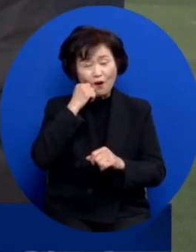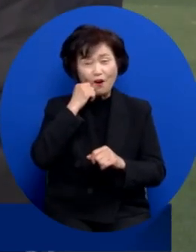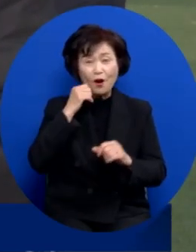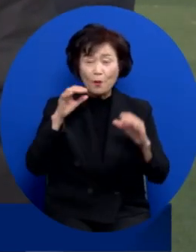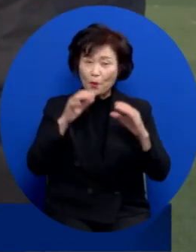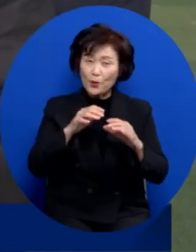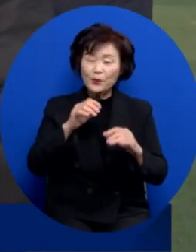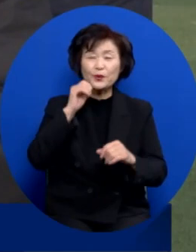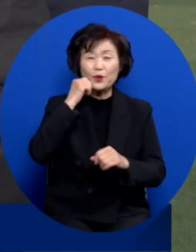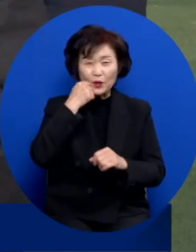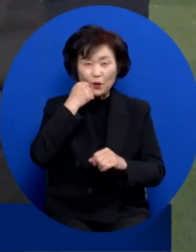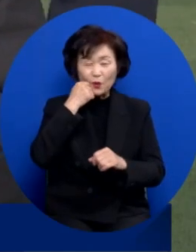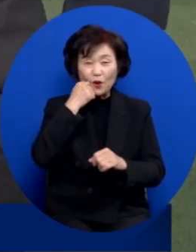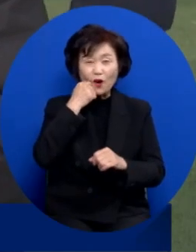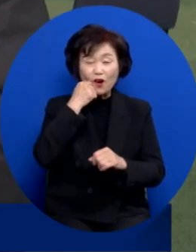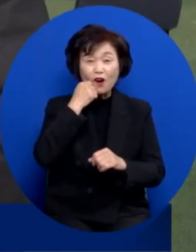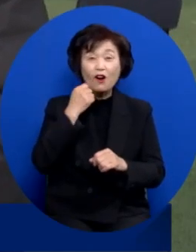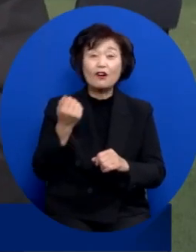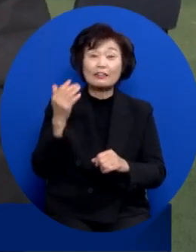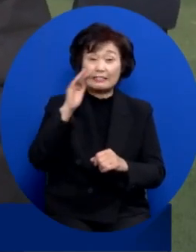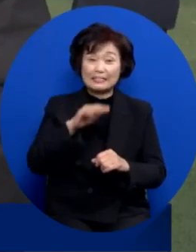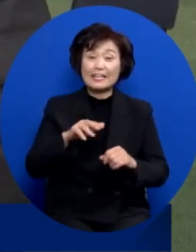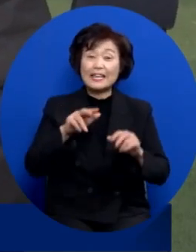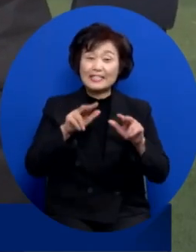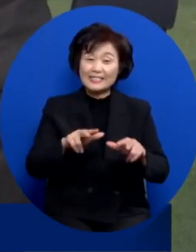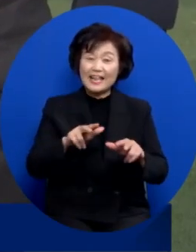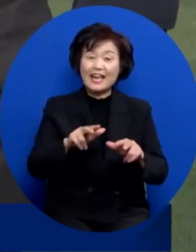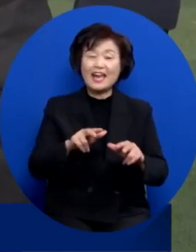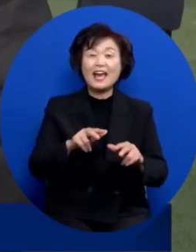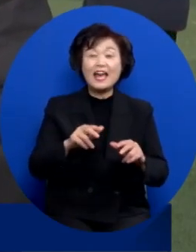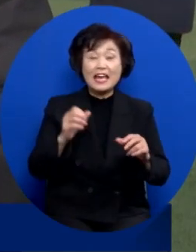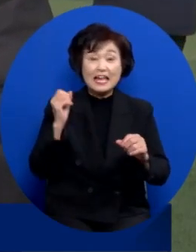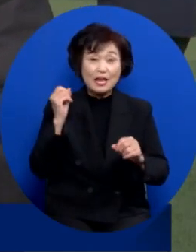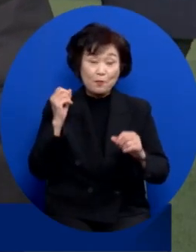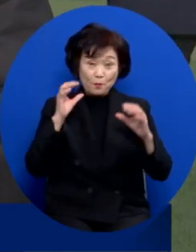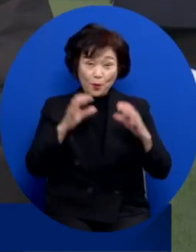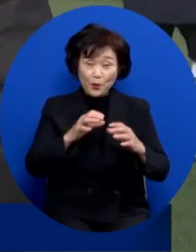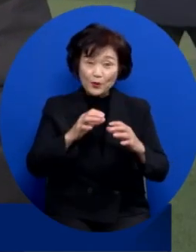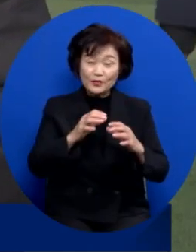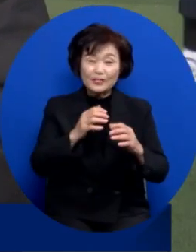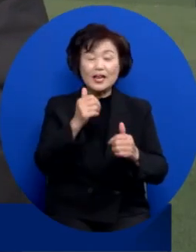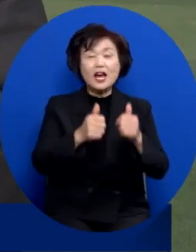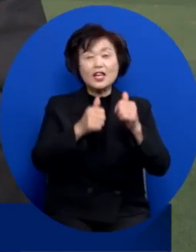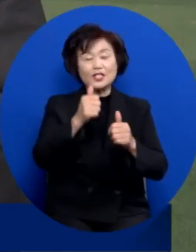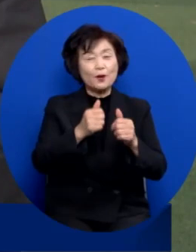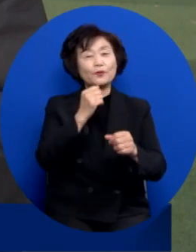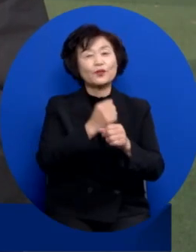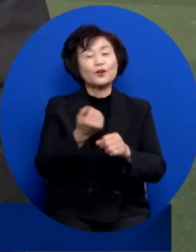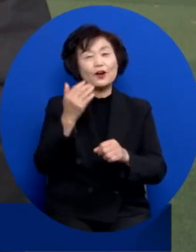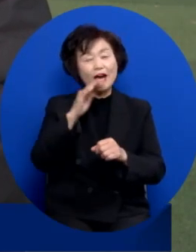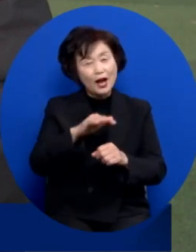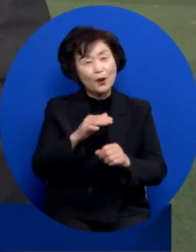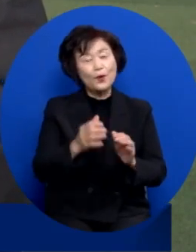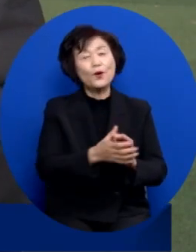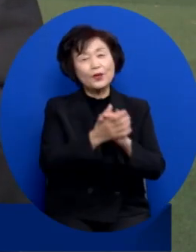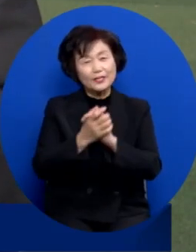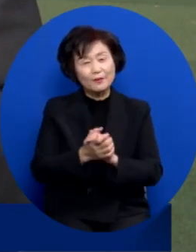움츠러들기도 했고 네. 그런 힘든 시기를 보냈는데 오늘 이 시간을 보면서 다시 한번 우리가